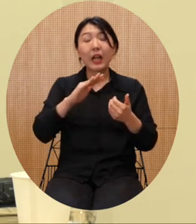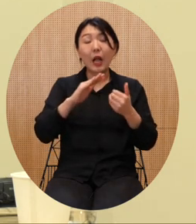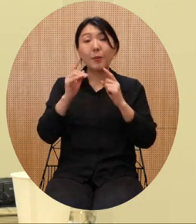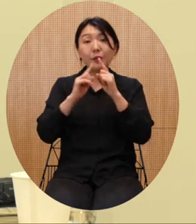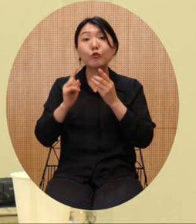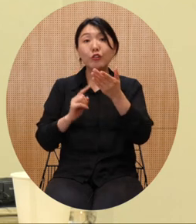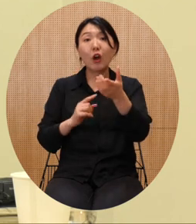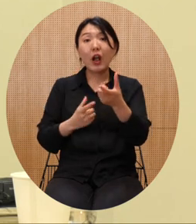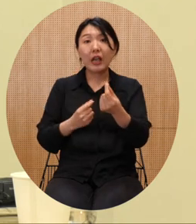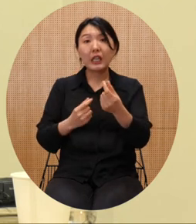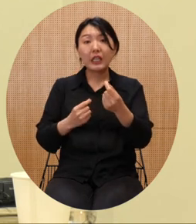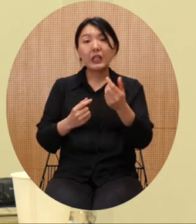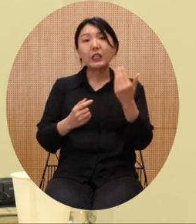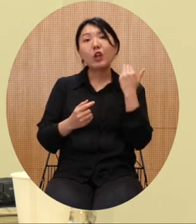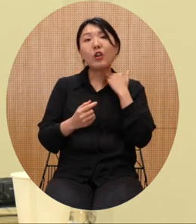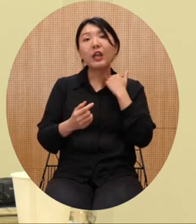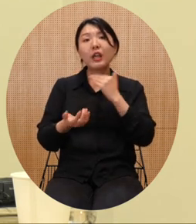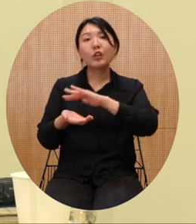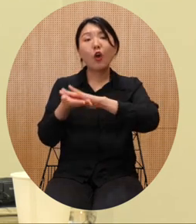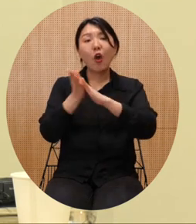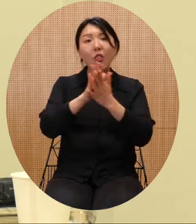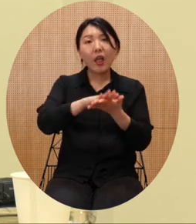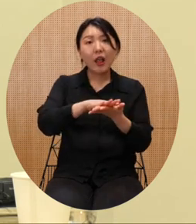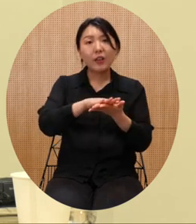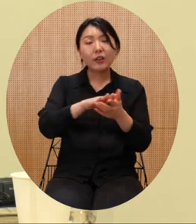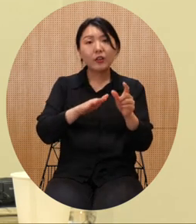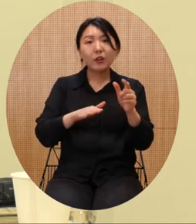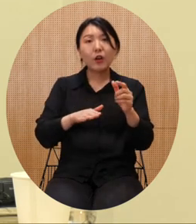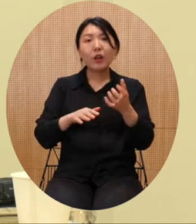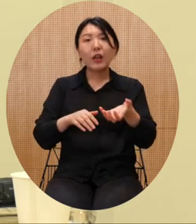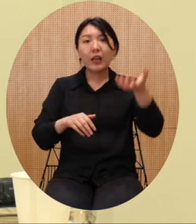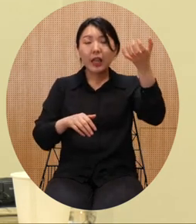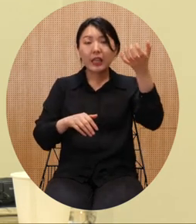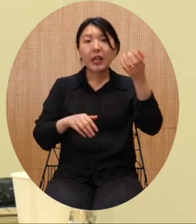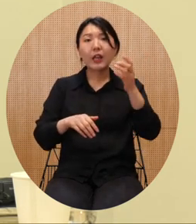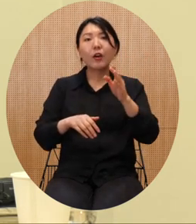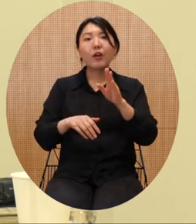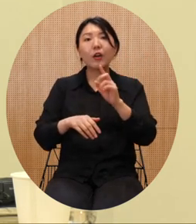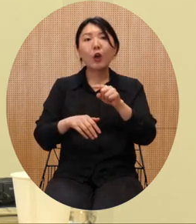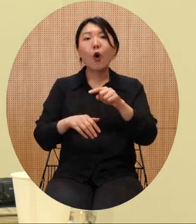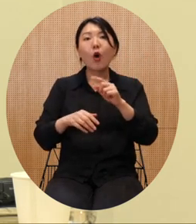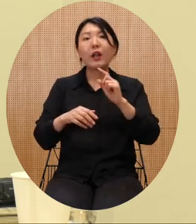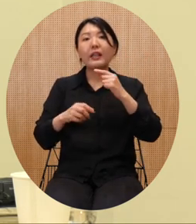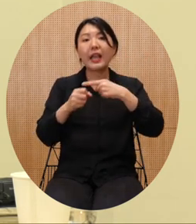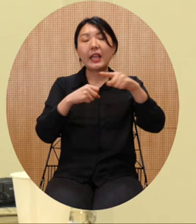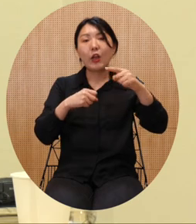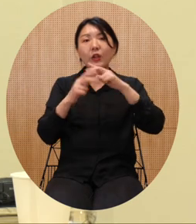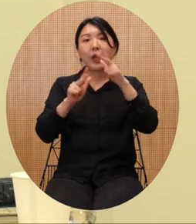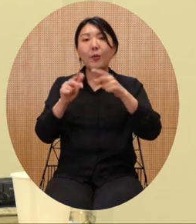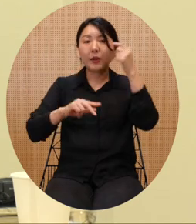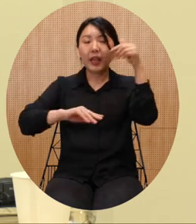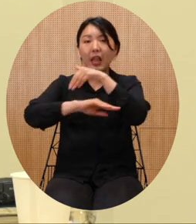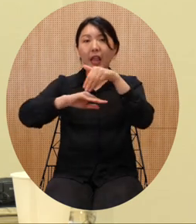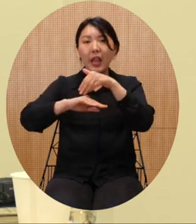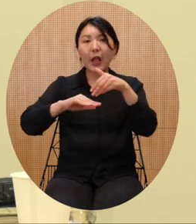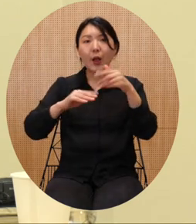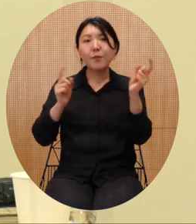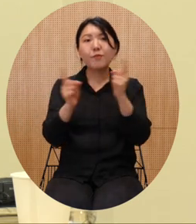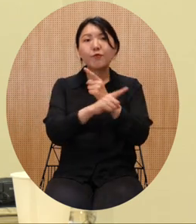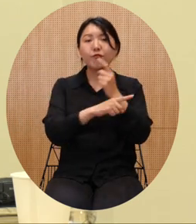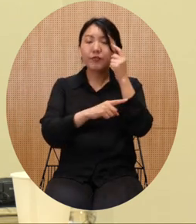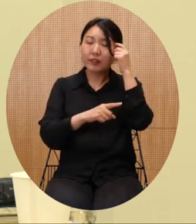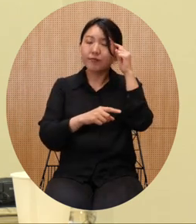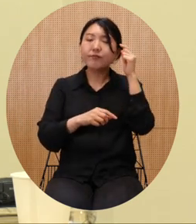것 중에 전세 전환가를 상향해야 된다라고 하는 건 내년 사업 계획에 저희들은 반영할 계획이 있습니다. 두 번째로